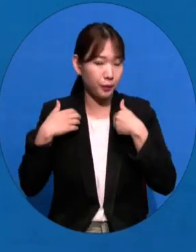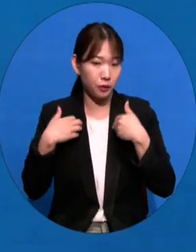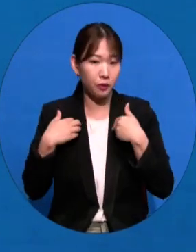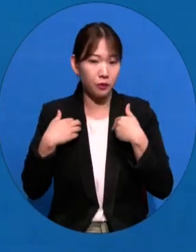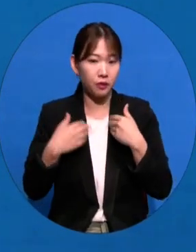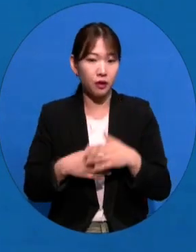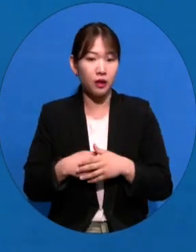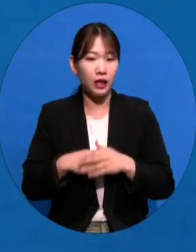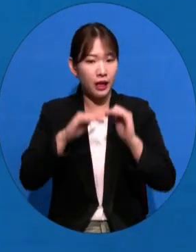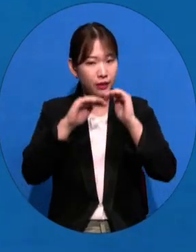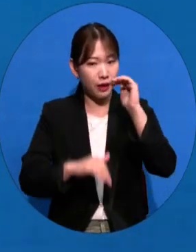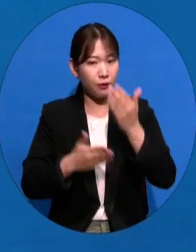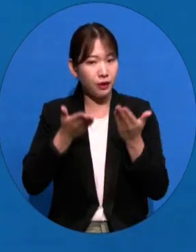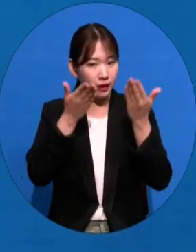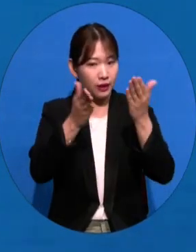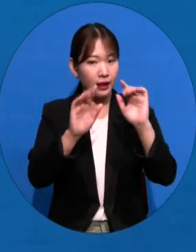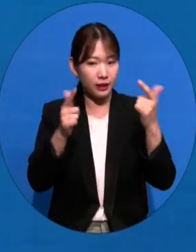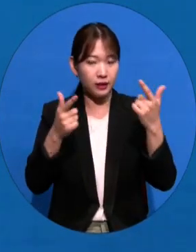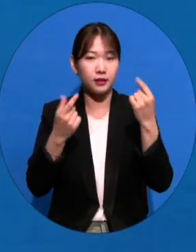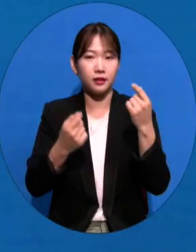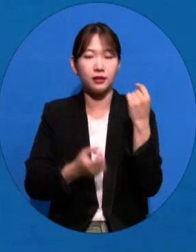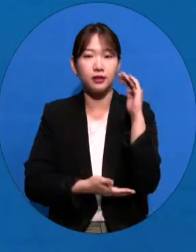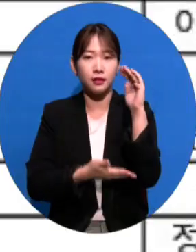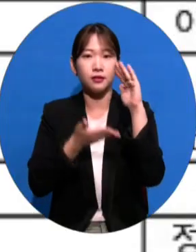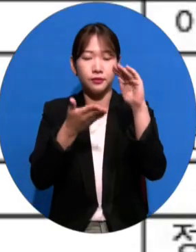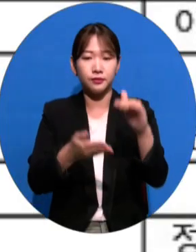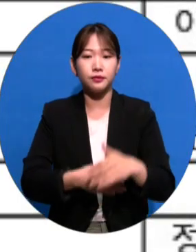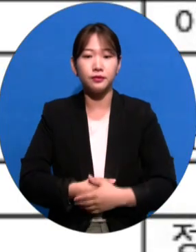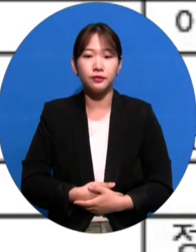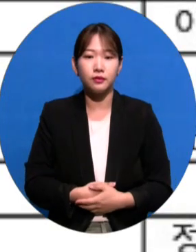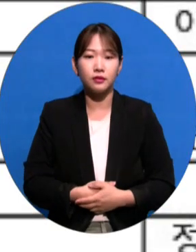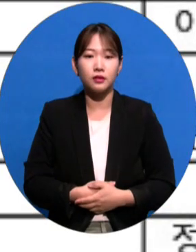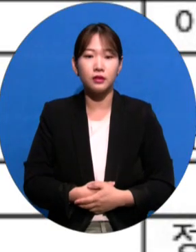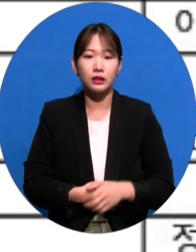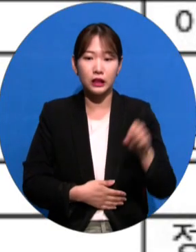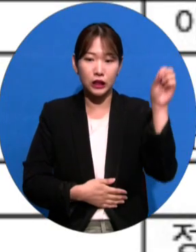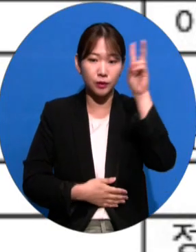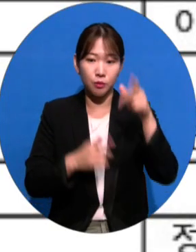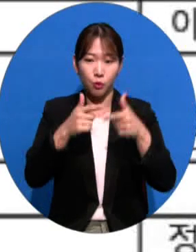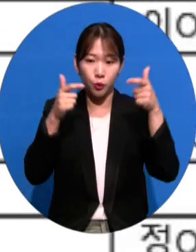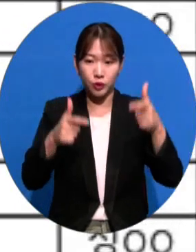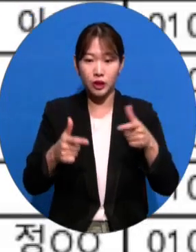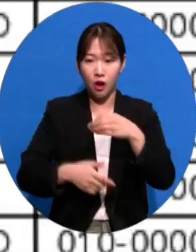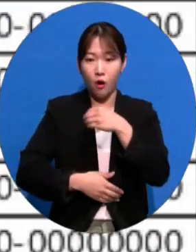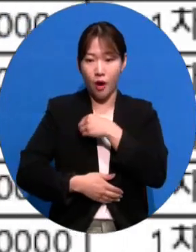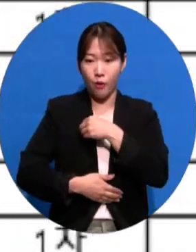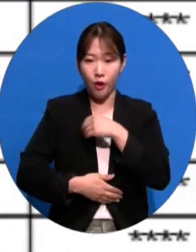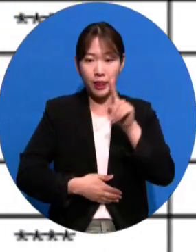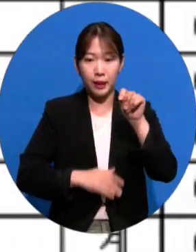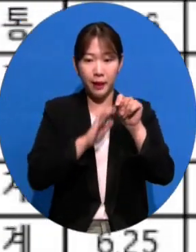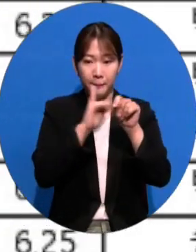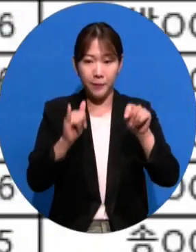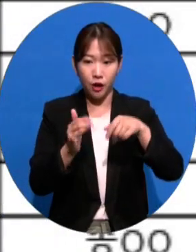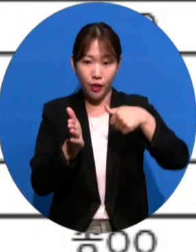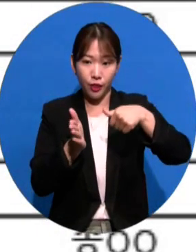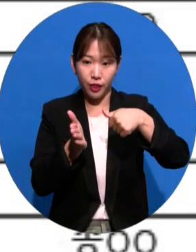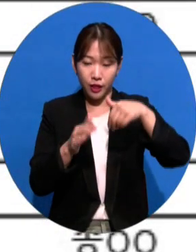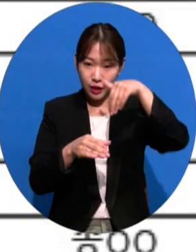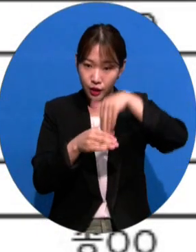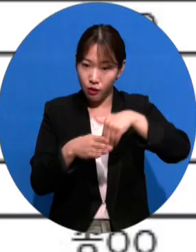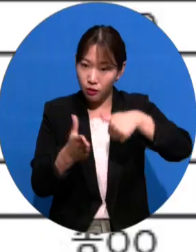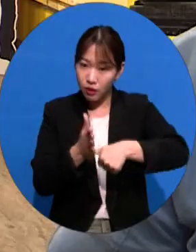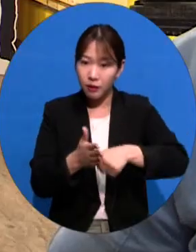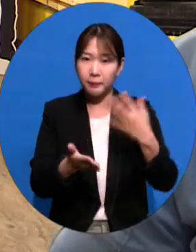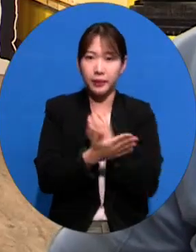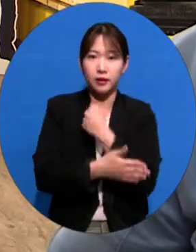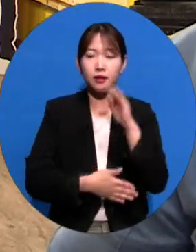하는데요. 안건으로 올라가는 하진 않았다는 말씀드립니다. 졸지에 목포 지역 권리당원 1만여 명의 선거권이